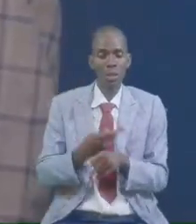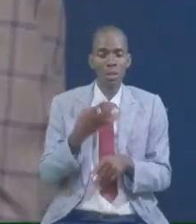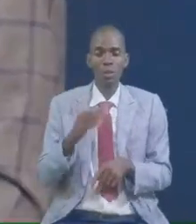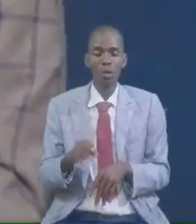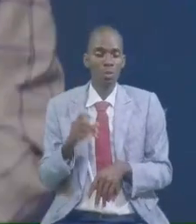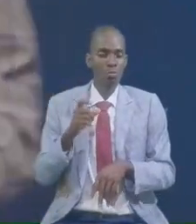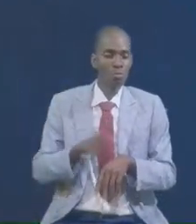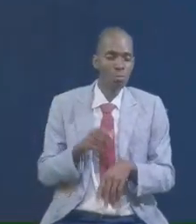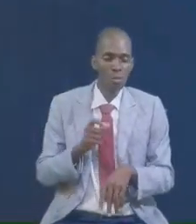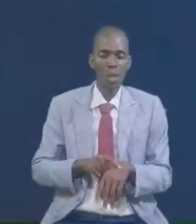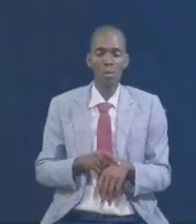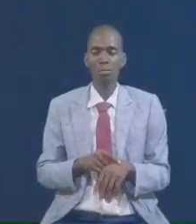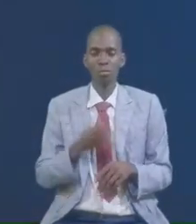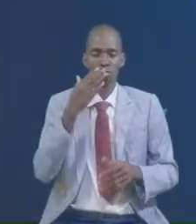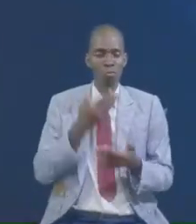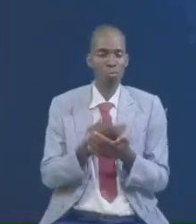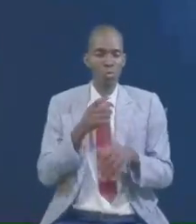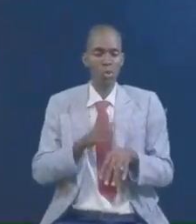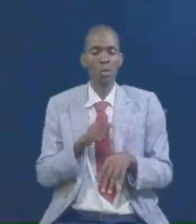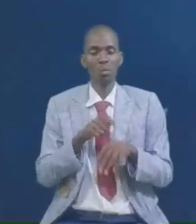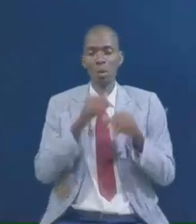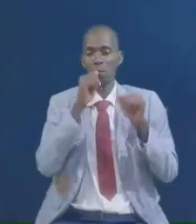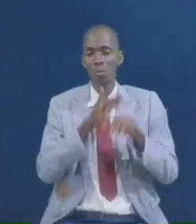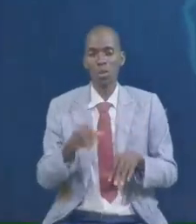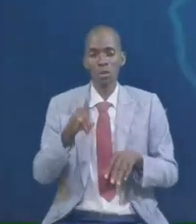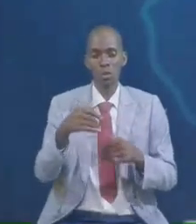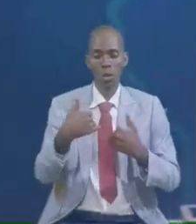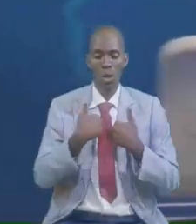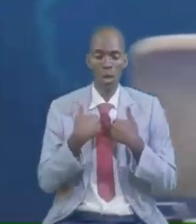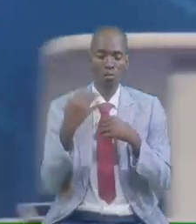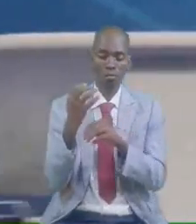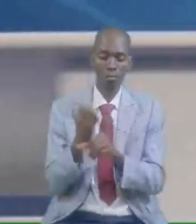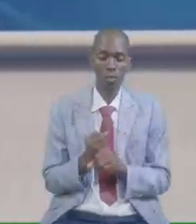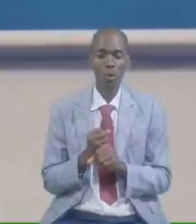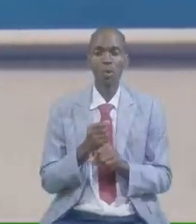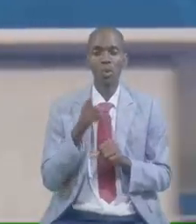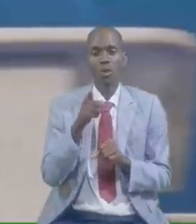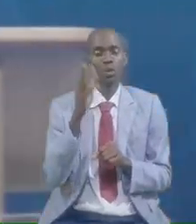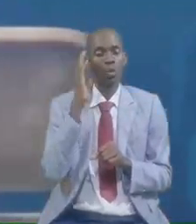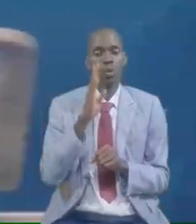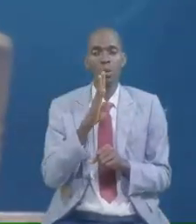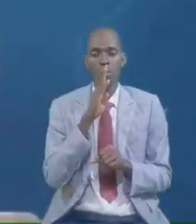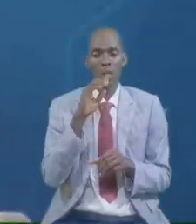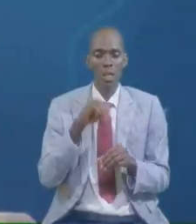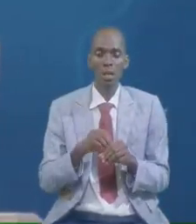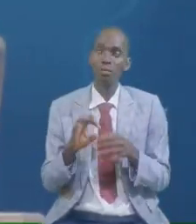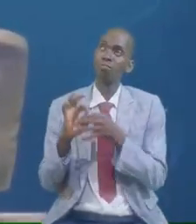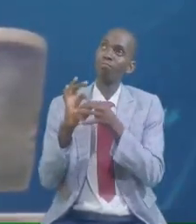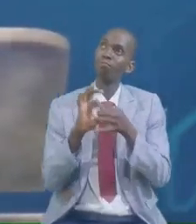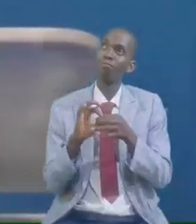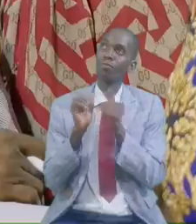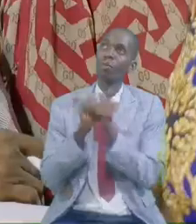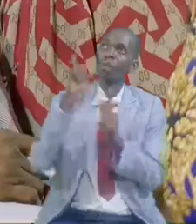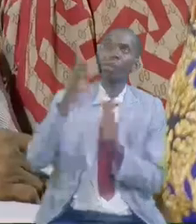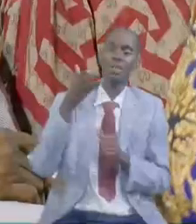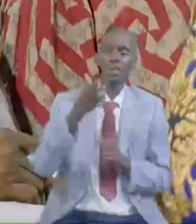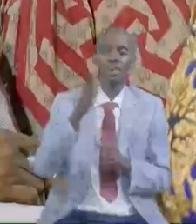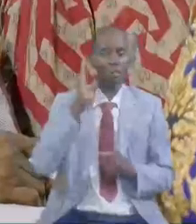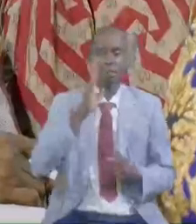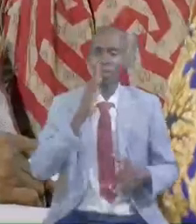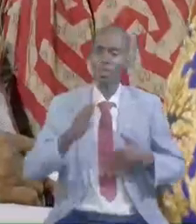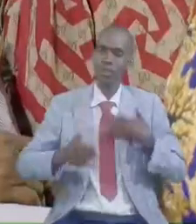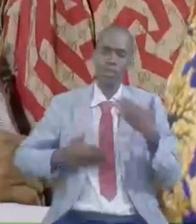de sa bénédiction éprouvée que tu as, tu es en communion avec lui et il y aura la joie dans ta